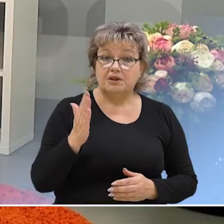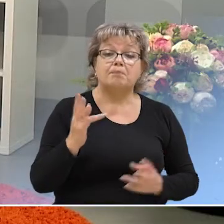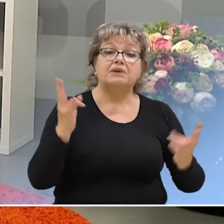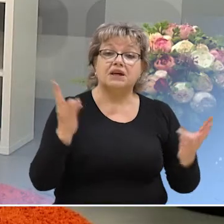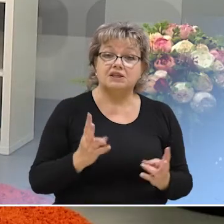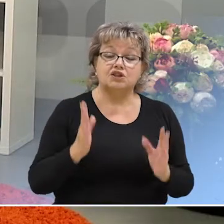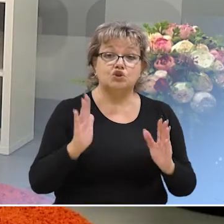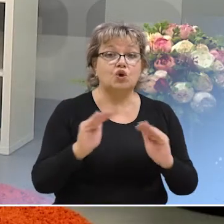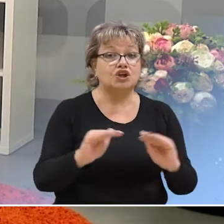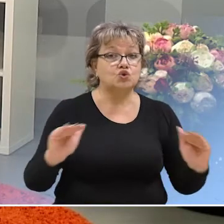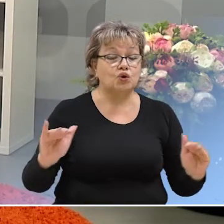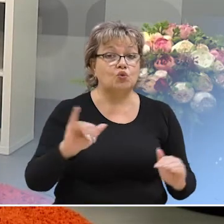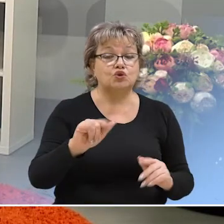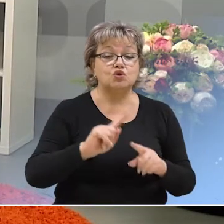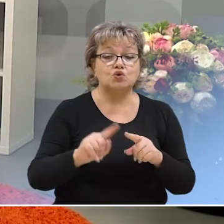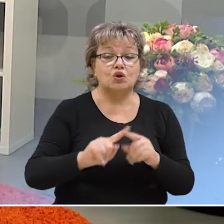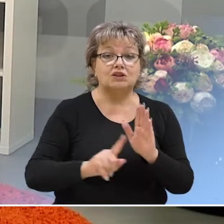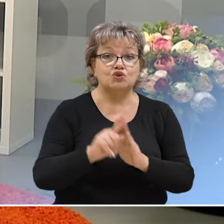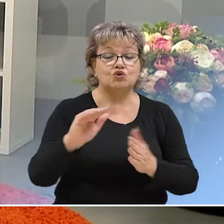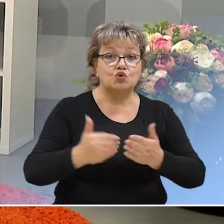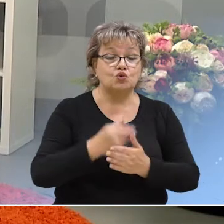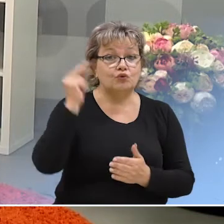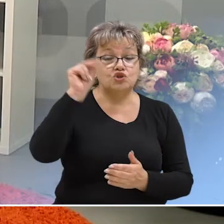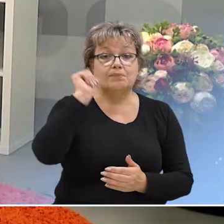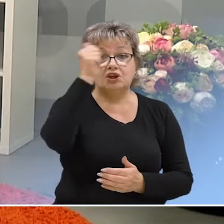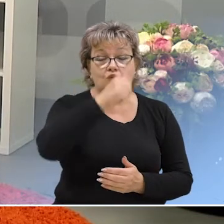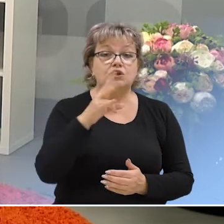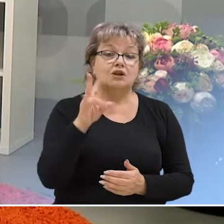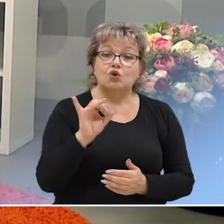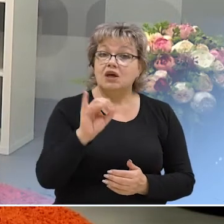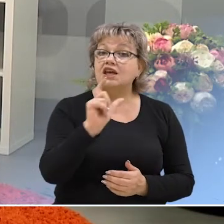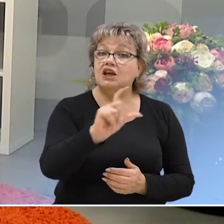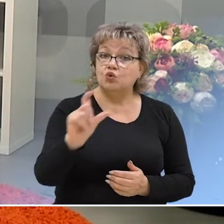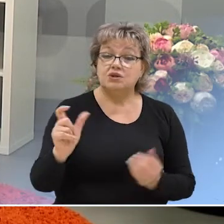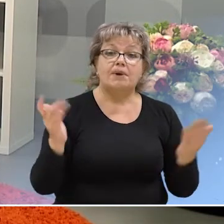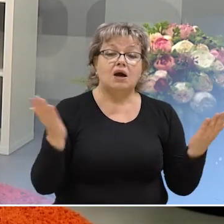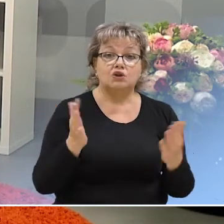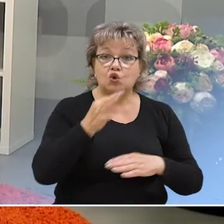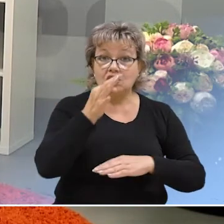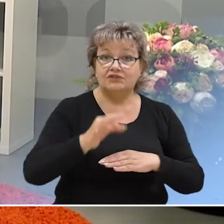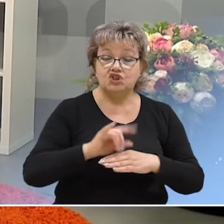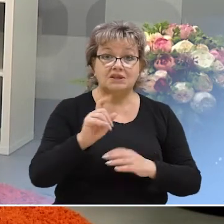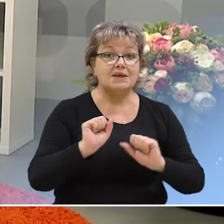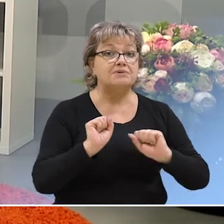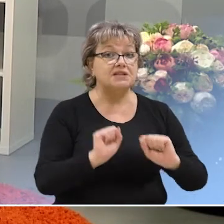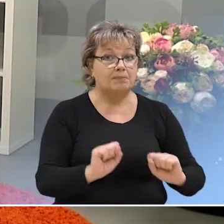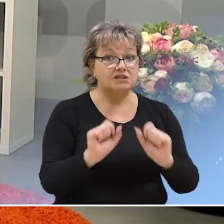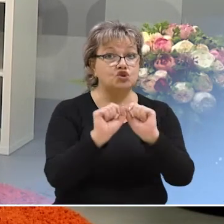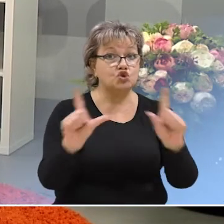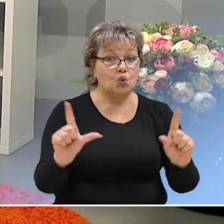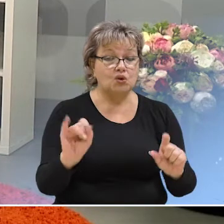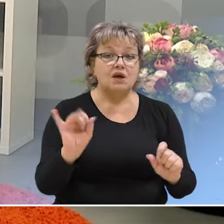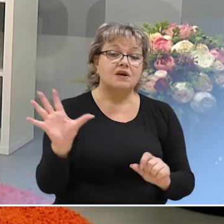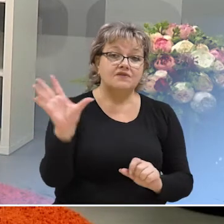Витамины, кстати, пригодятся не только школьникам, у которых вот-вот начнется новый учебный год, но и людям, которые отвечают за